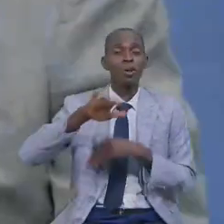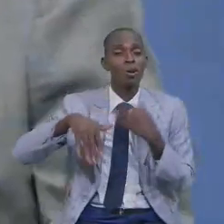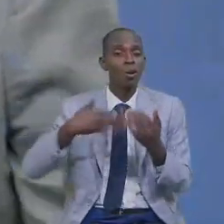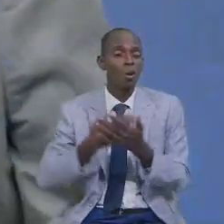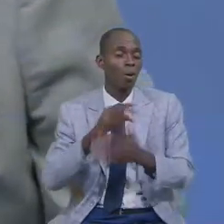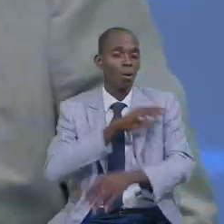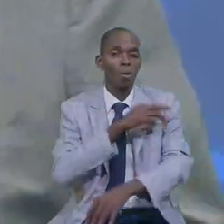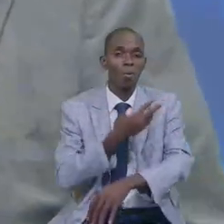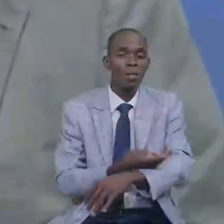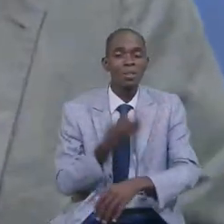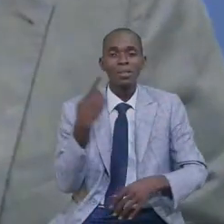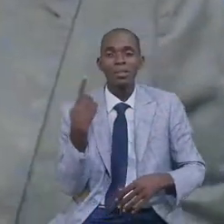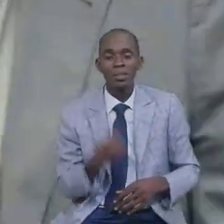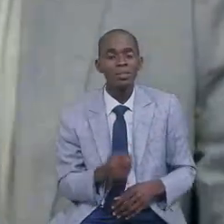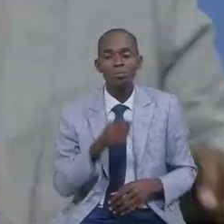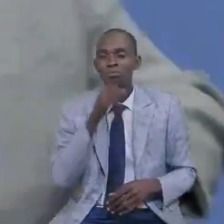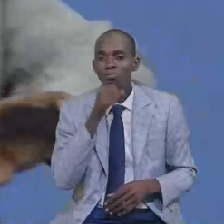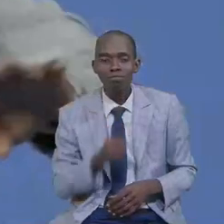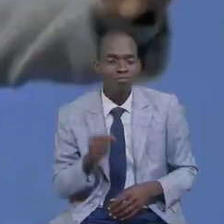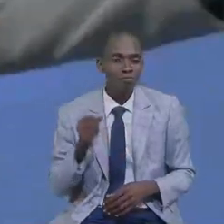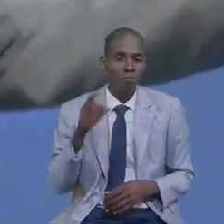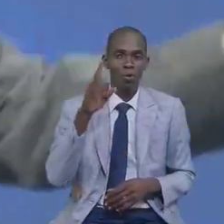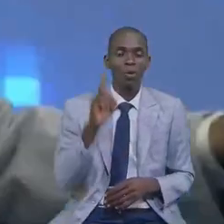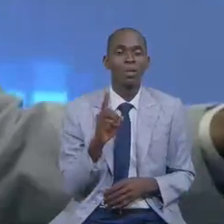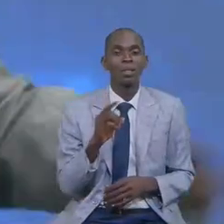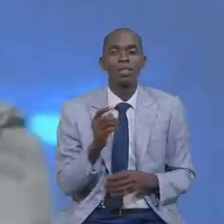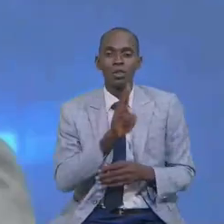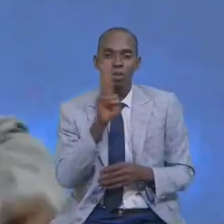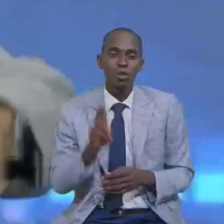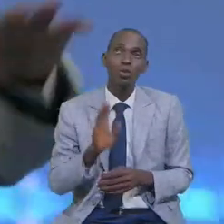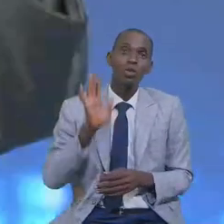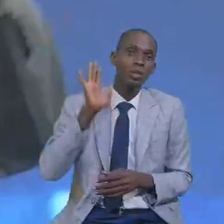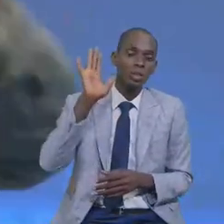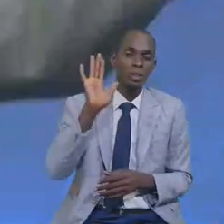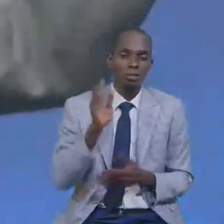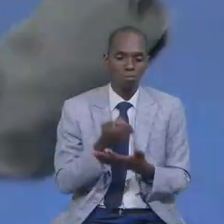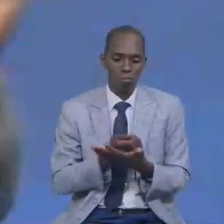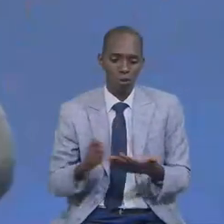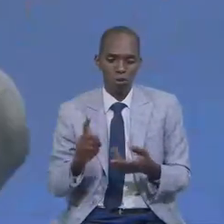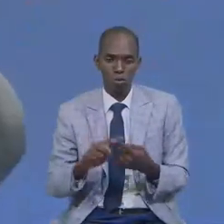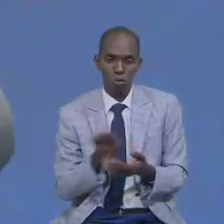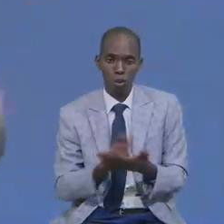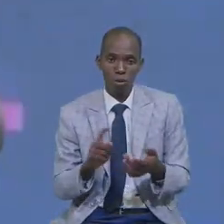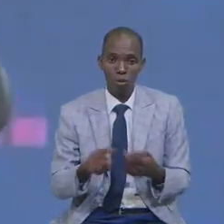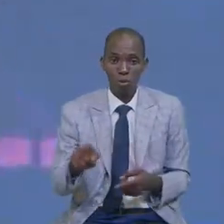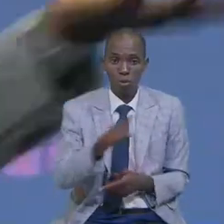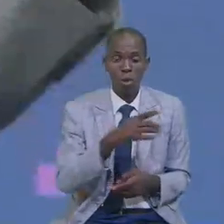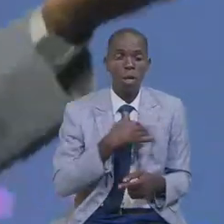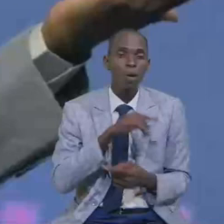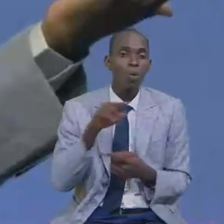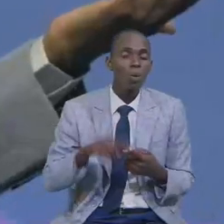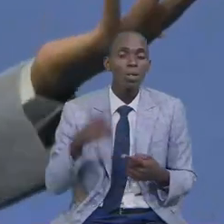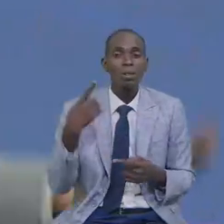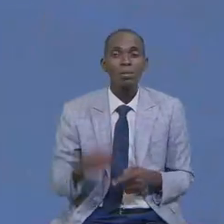jours, a utilisé donc son bic pour nous écrire. Et quand l'ancien des jours